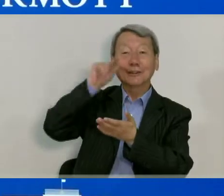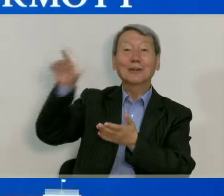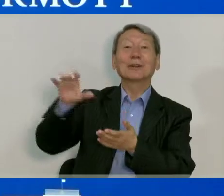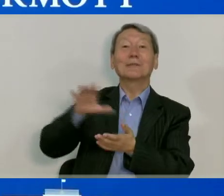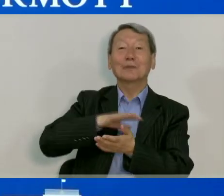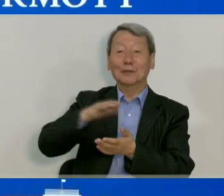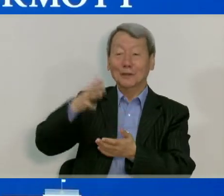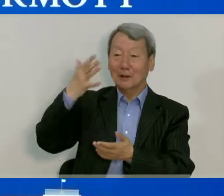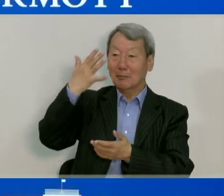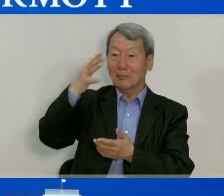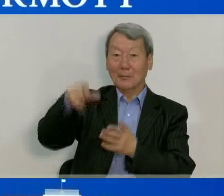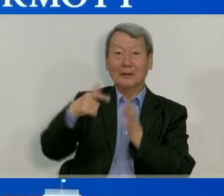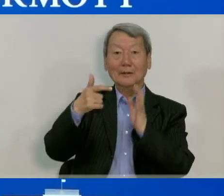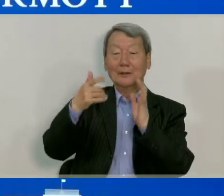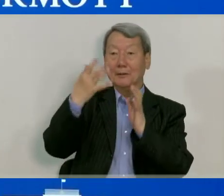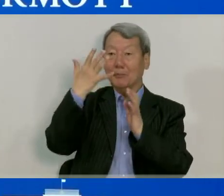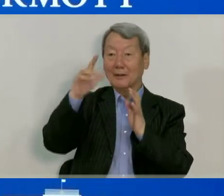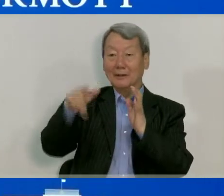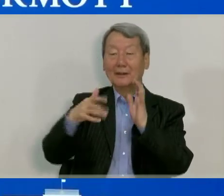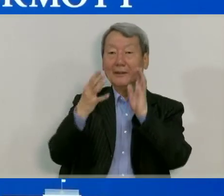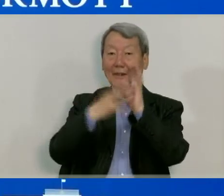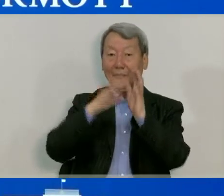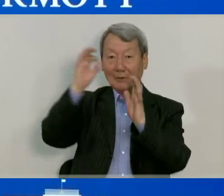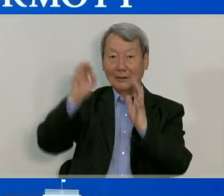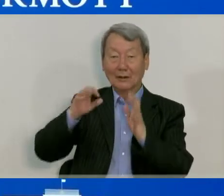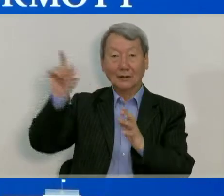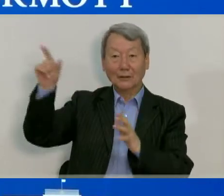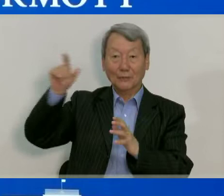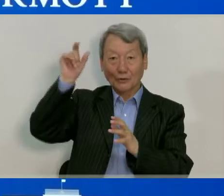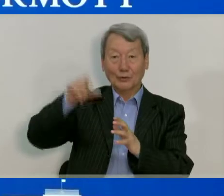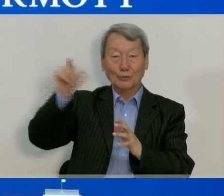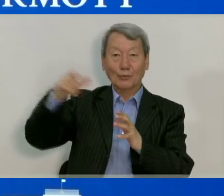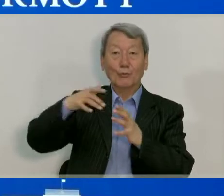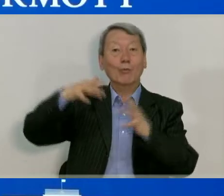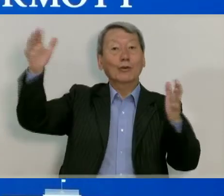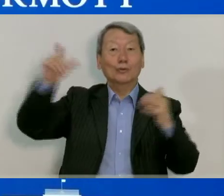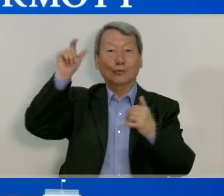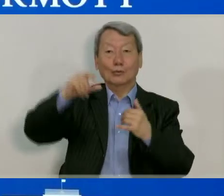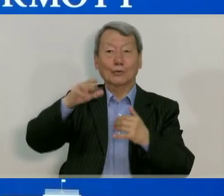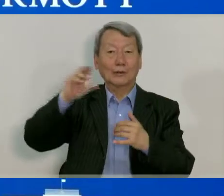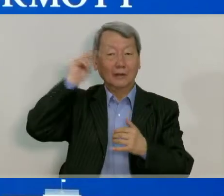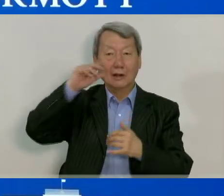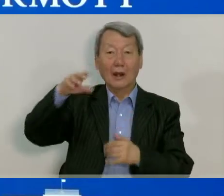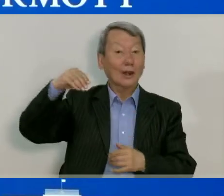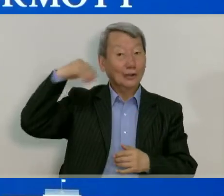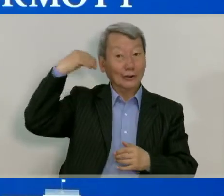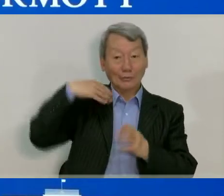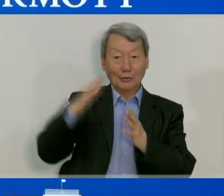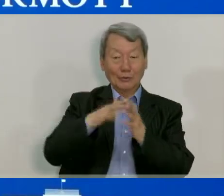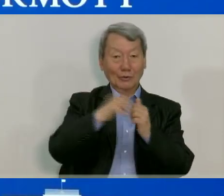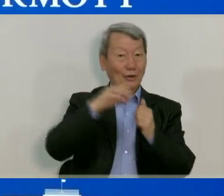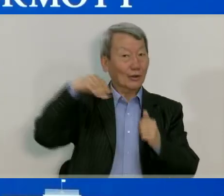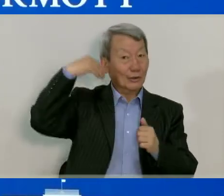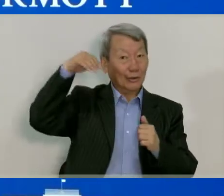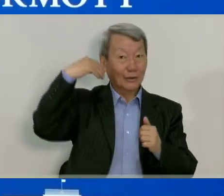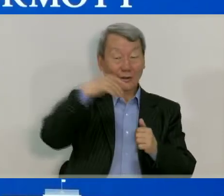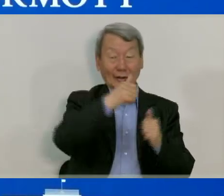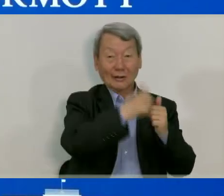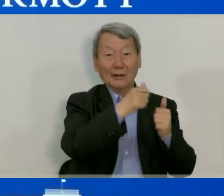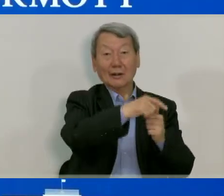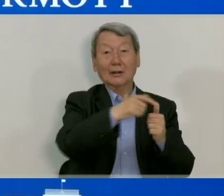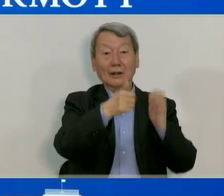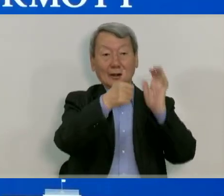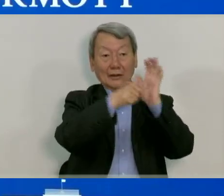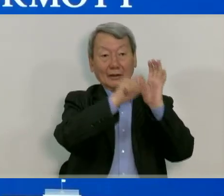было 5,9%, потому что население, конечно, большое. В Таджикистане показатель составляет на